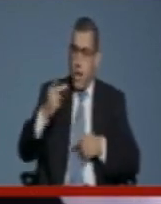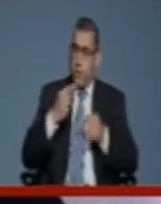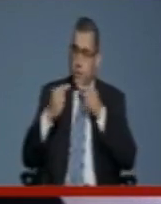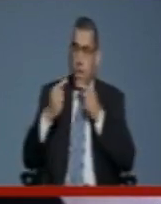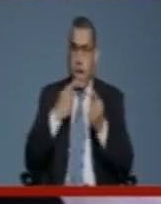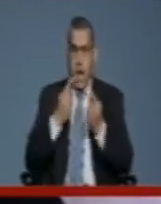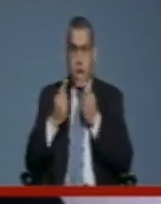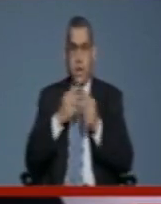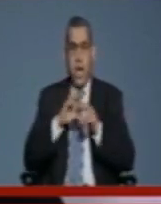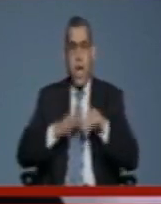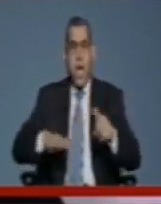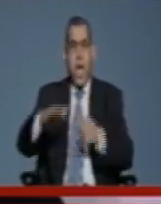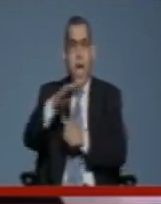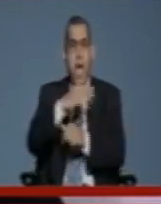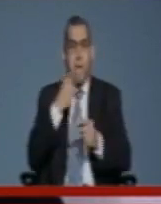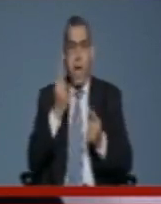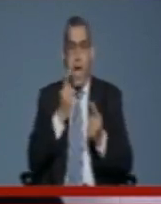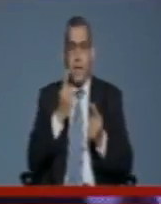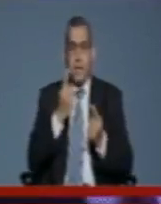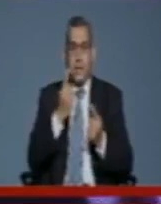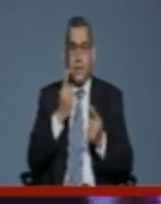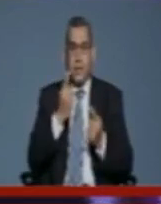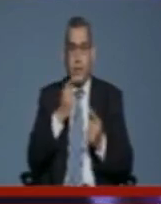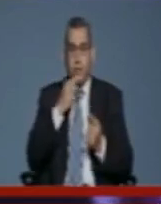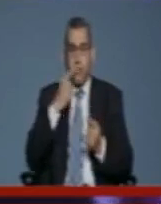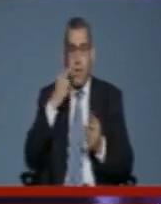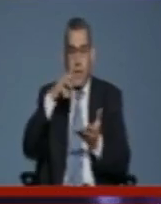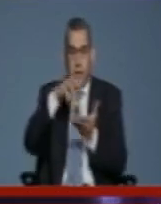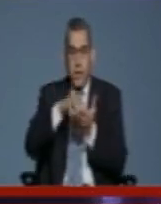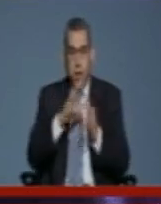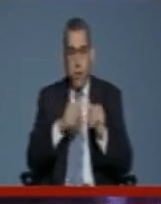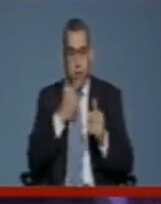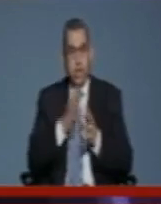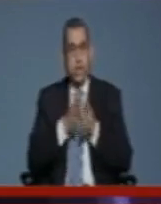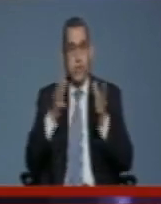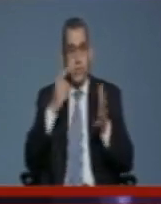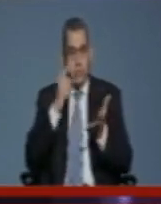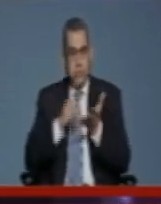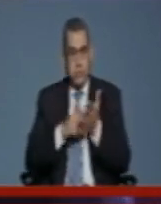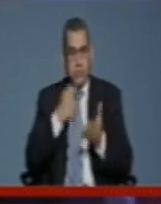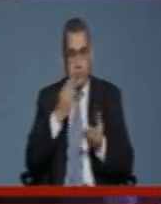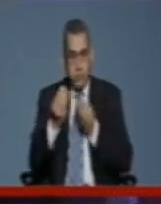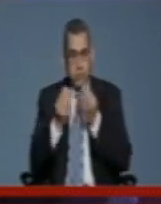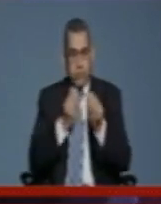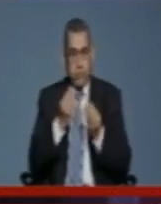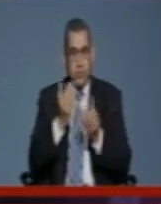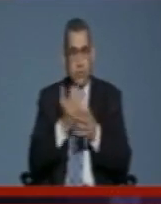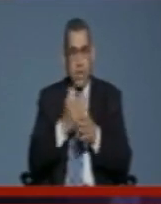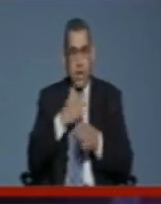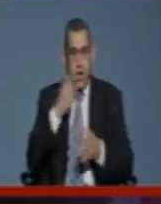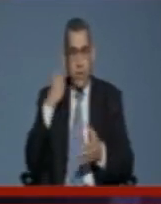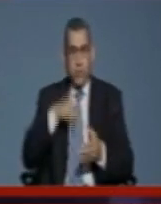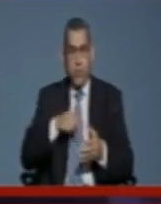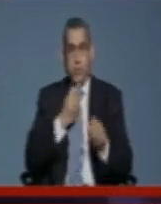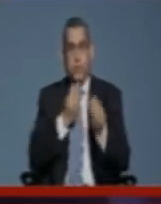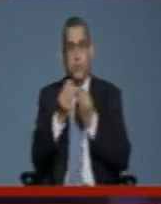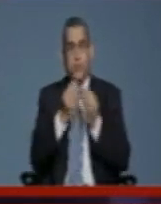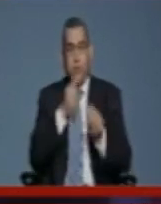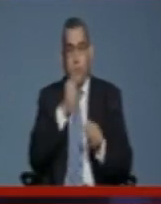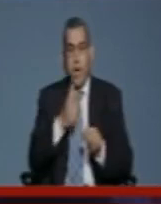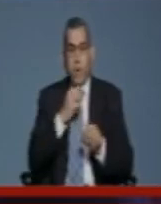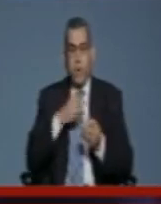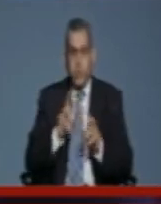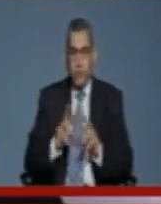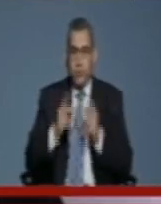عام مع ناس مع دوله في يوف كتير قوي بتتحط في الاعتبار لسه كنت برض بقول بتكلم في النقطه ديت وبقول لهم